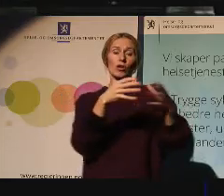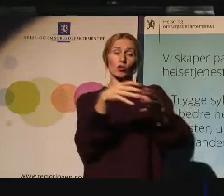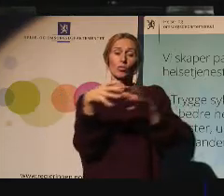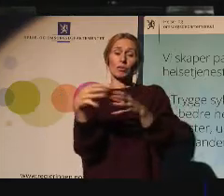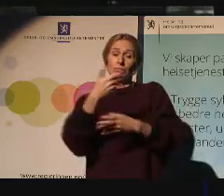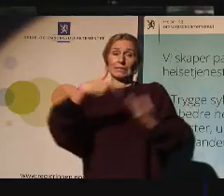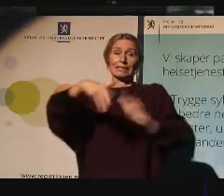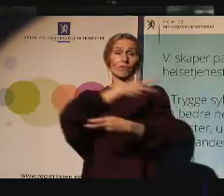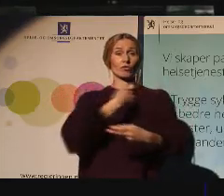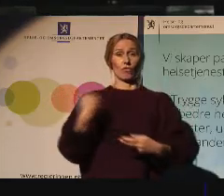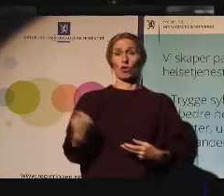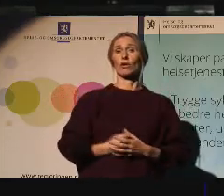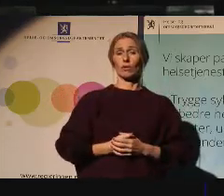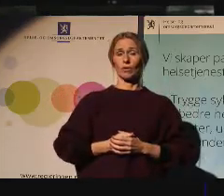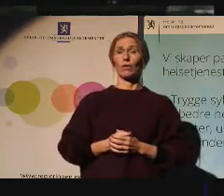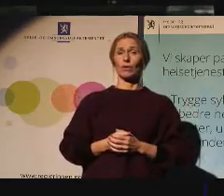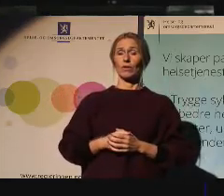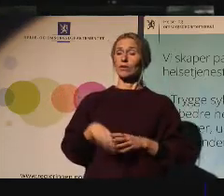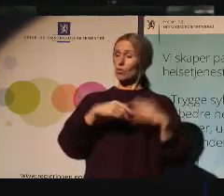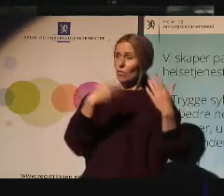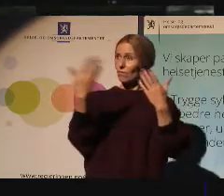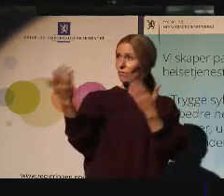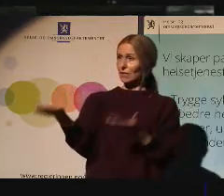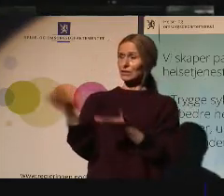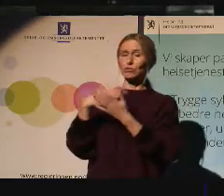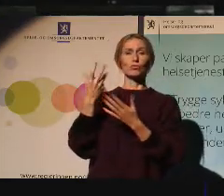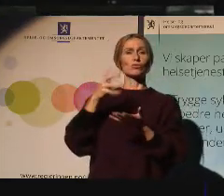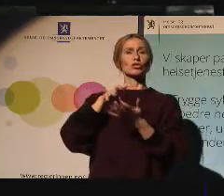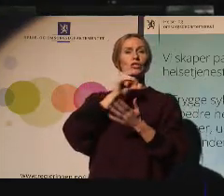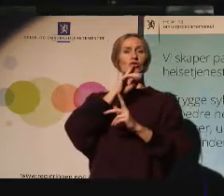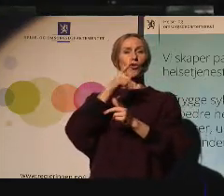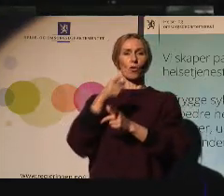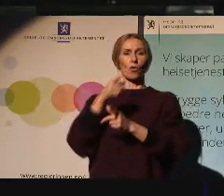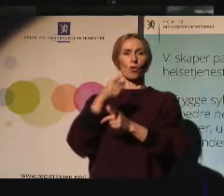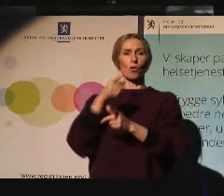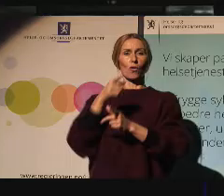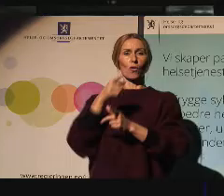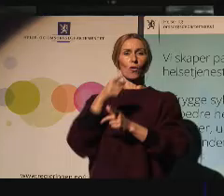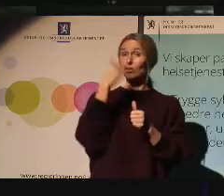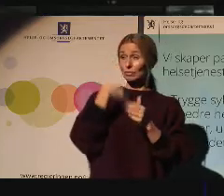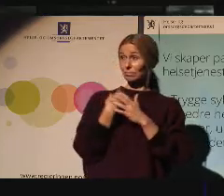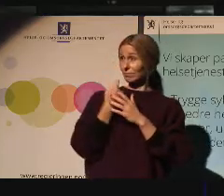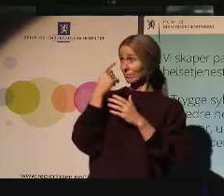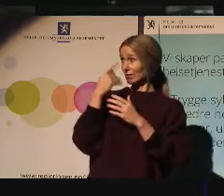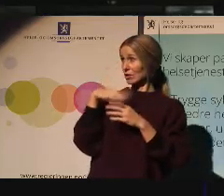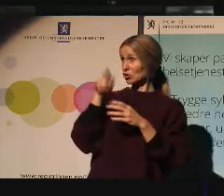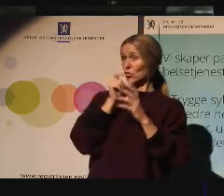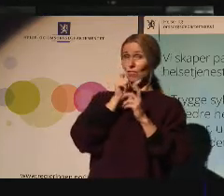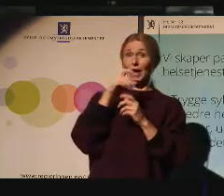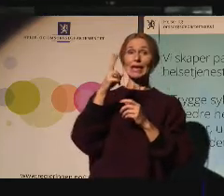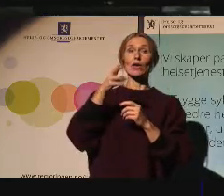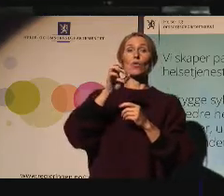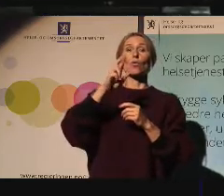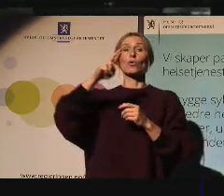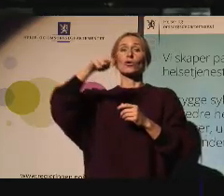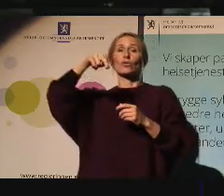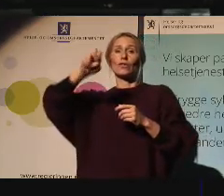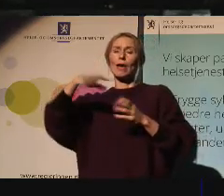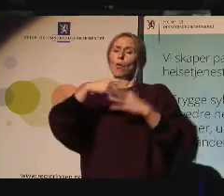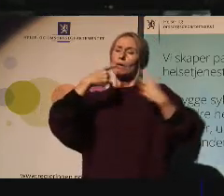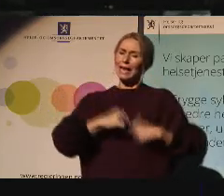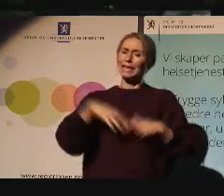vårt. Så vær så god, statsråder. Først ute tror jeg er Solveig Horne. Og hjertelig velkommen til oss. Du er